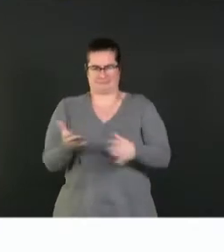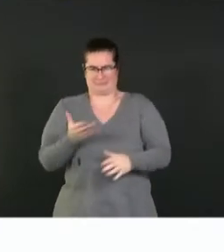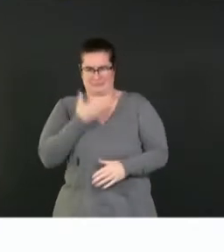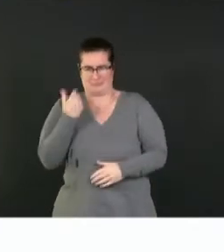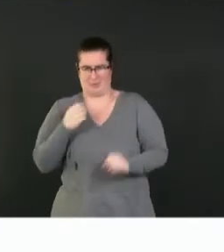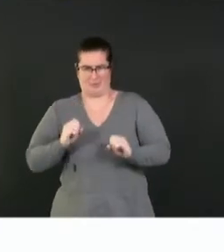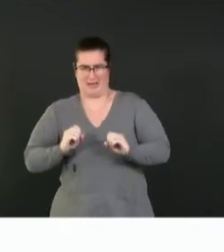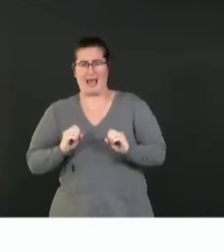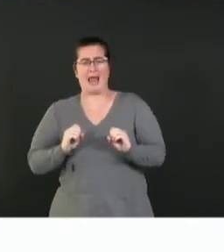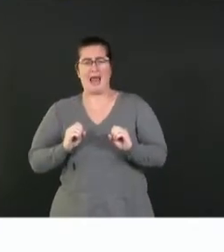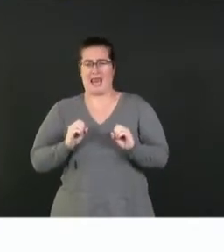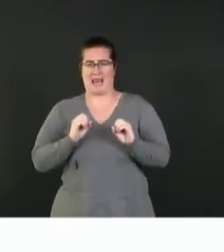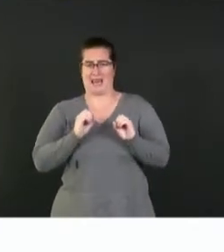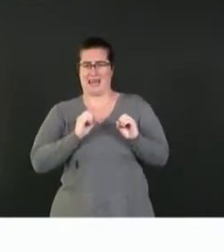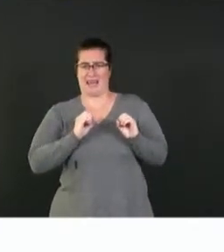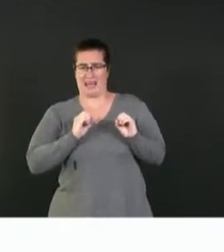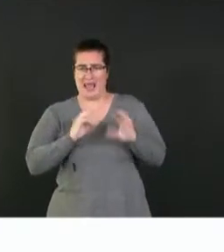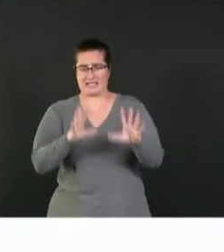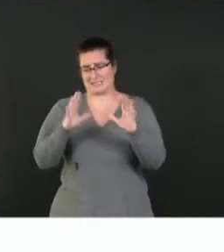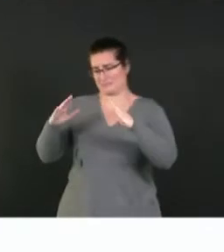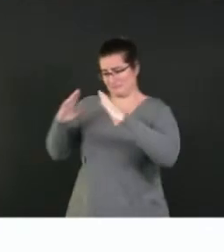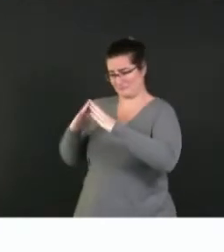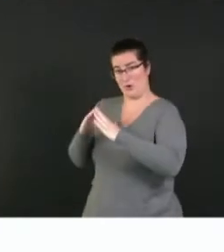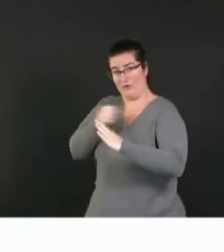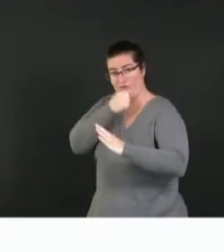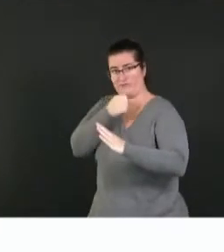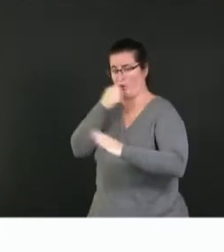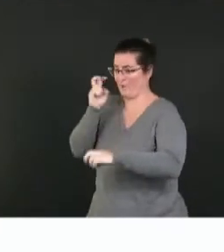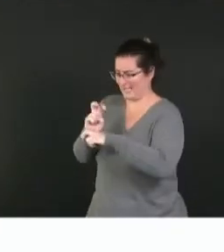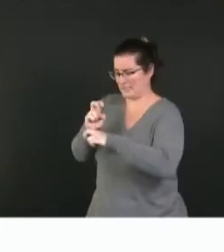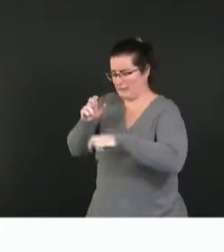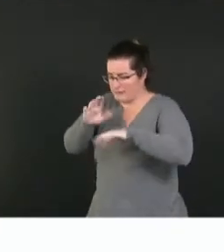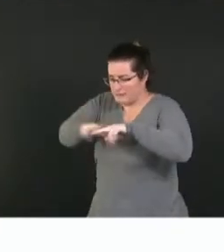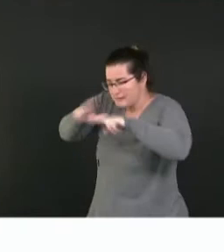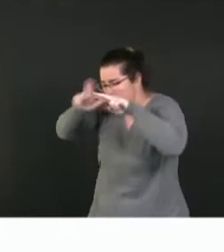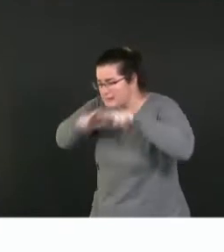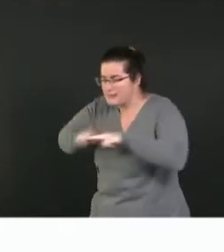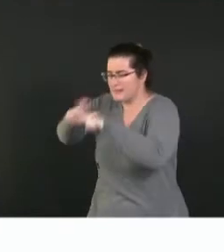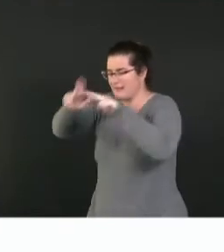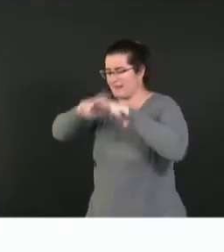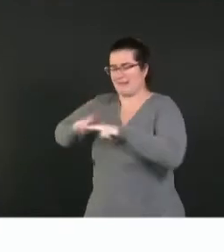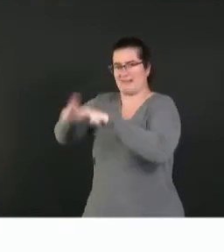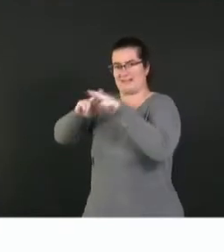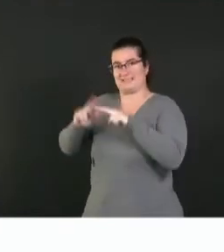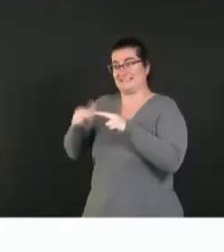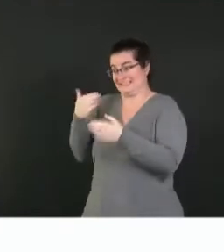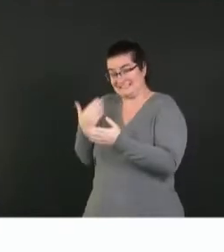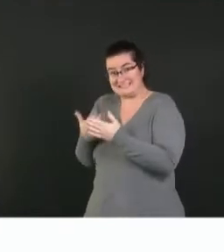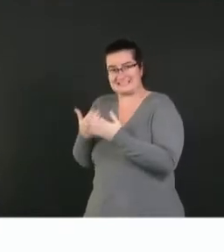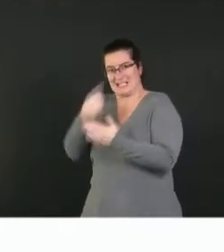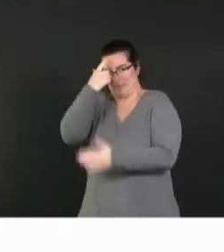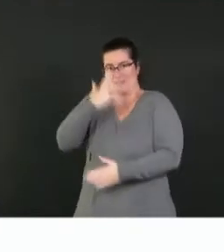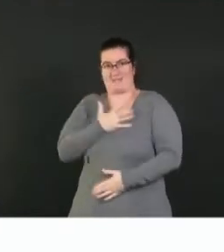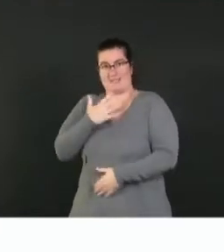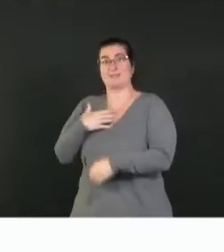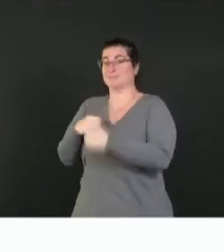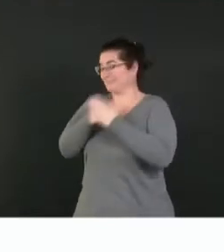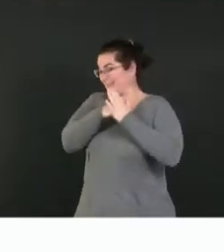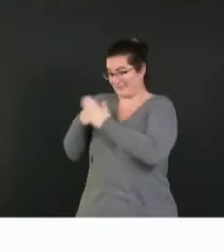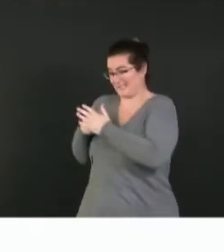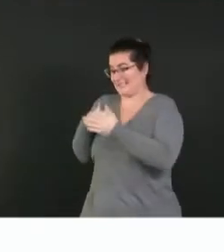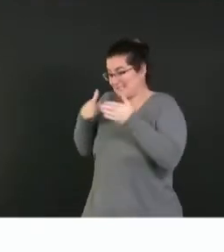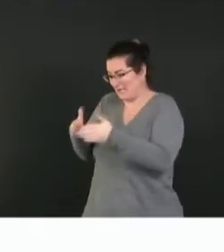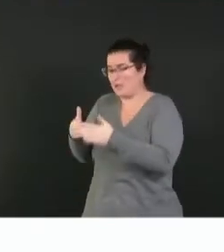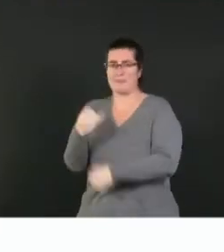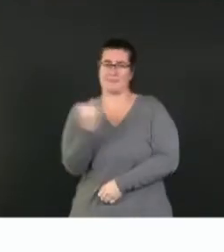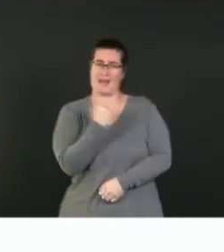d'aller réhabiliter l'existant et construire sur l'existant. Voilà. Donc ceci étant dit, c'est quand même la priorité, c'est d'utiliser l'existant et de ne pas